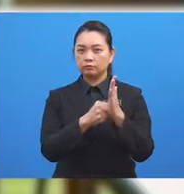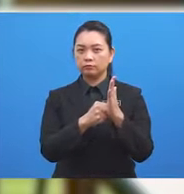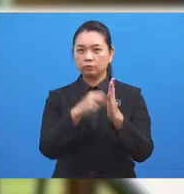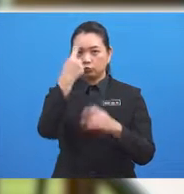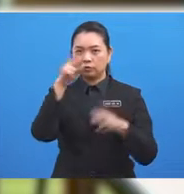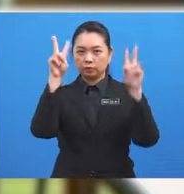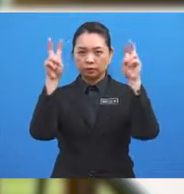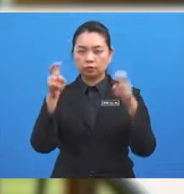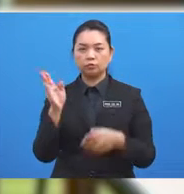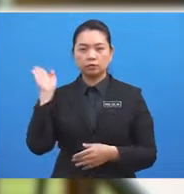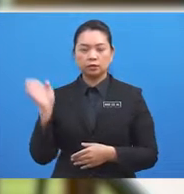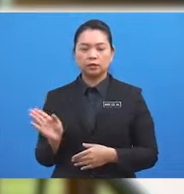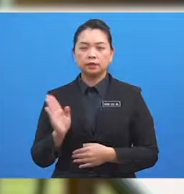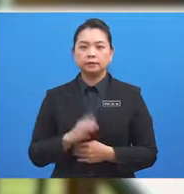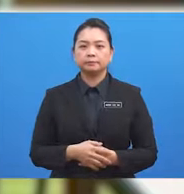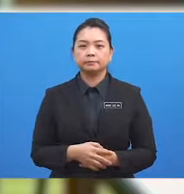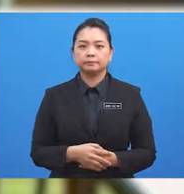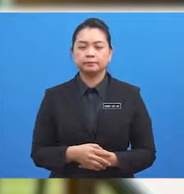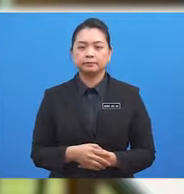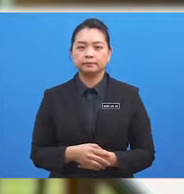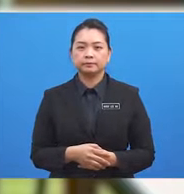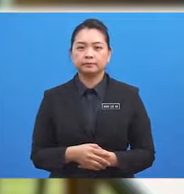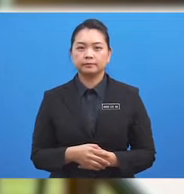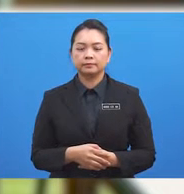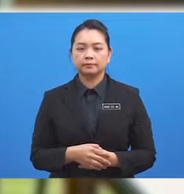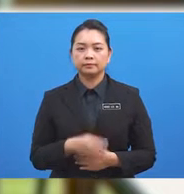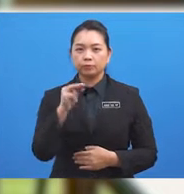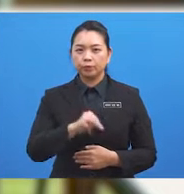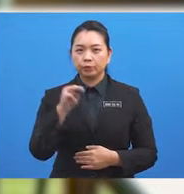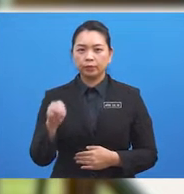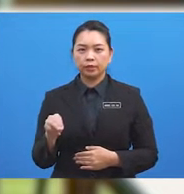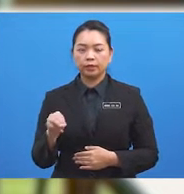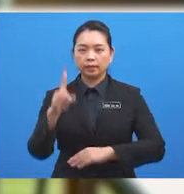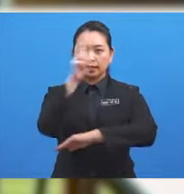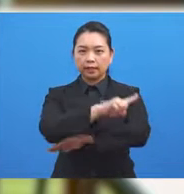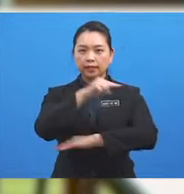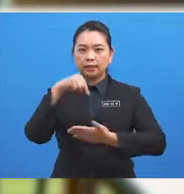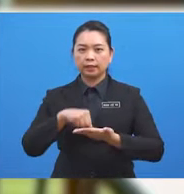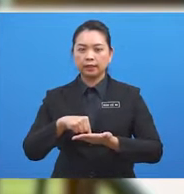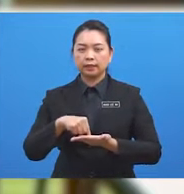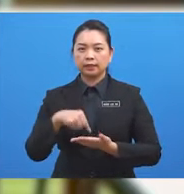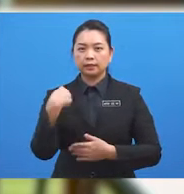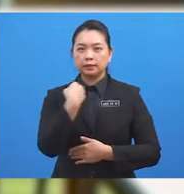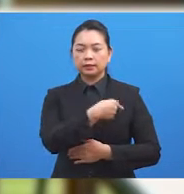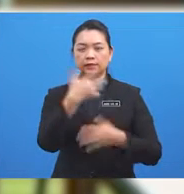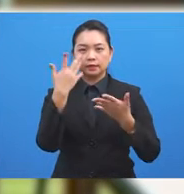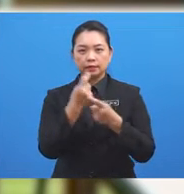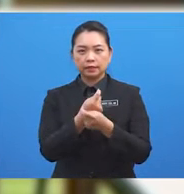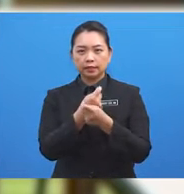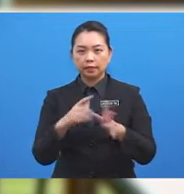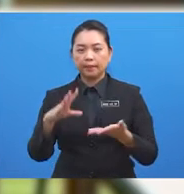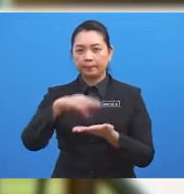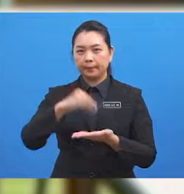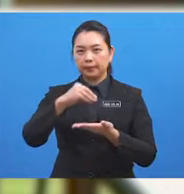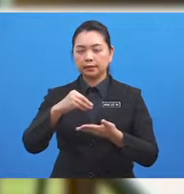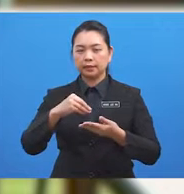ini. Murid-murid, pada hari ini kita telah belajar